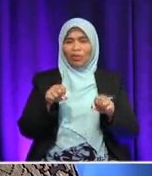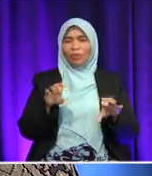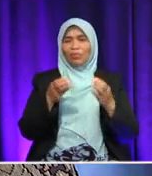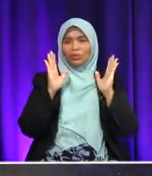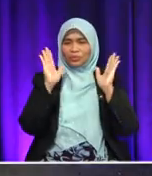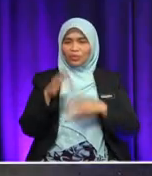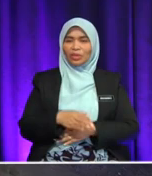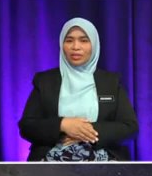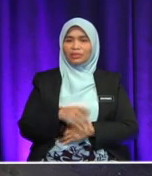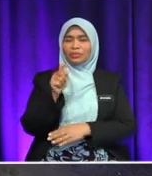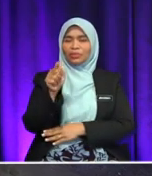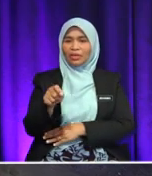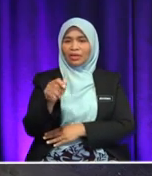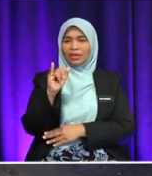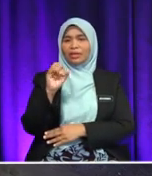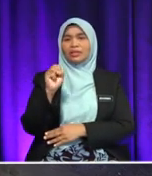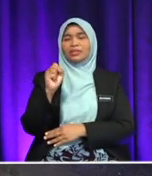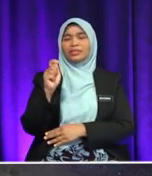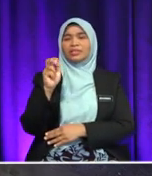Jadi apa yang kita kenapa